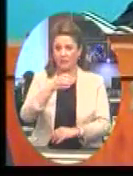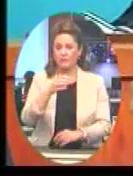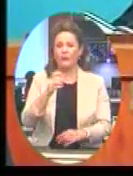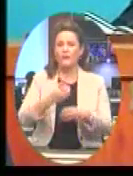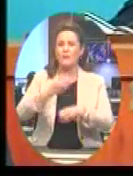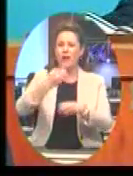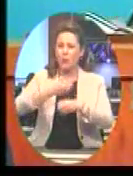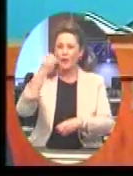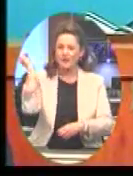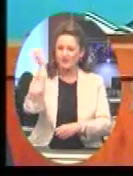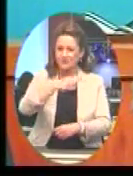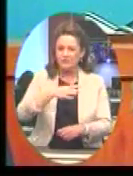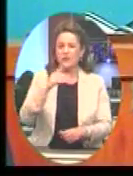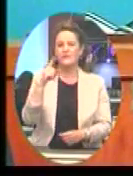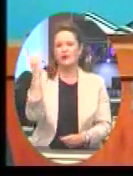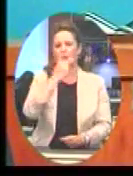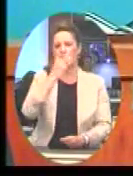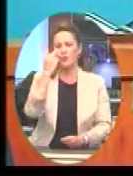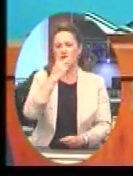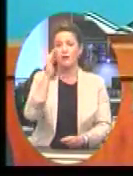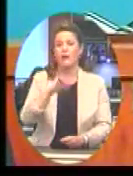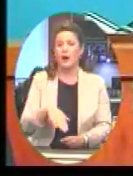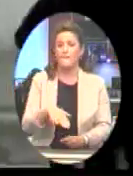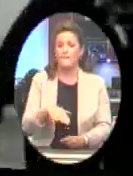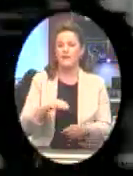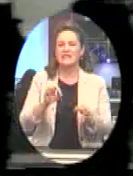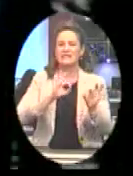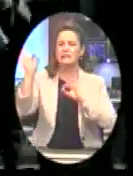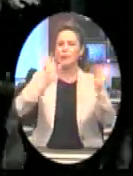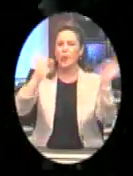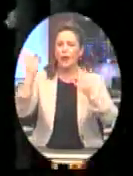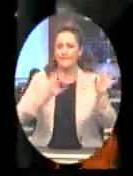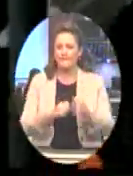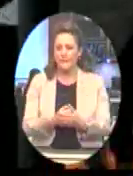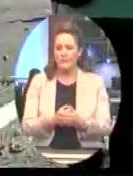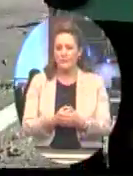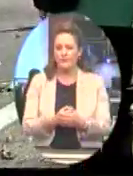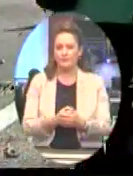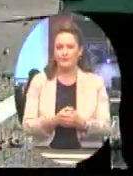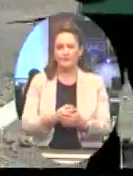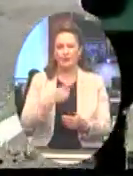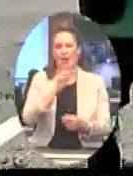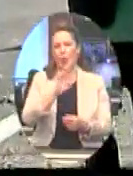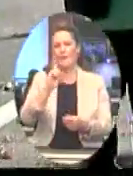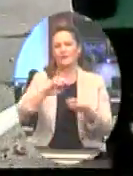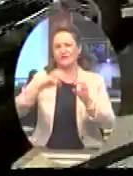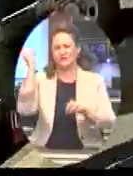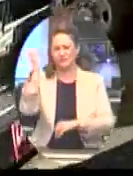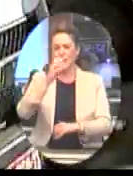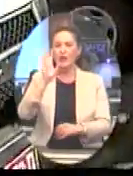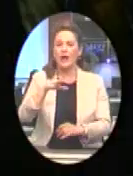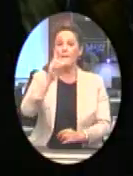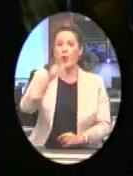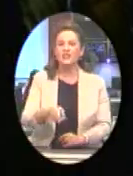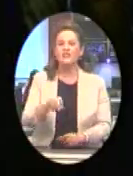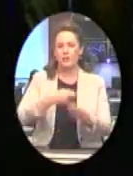בקבוקים וכמובן גם זיקוקים. לא רק כלפי מיידי אבנים וזורקי בקבוקי תבערה, גם העונשים